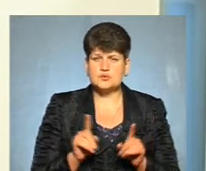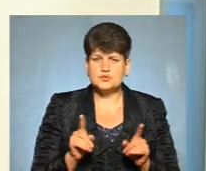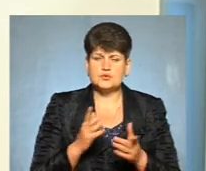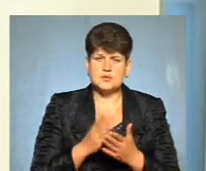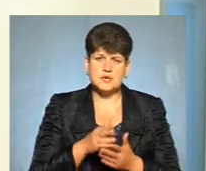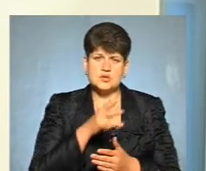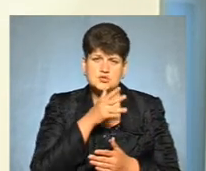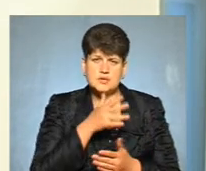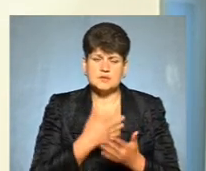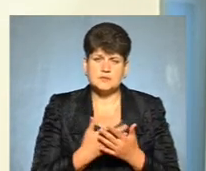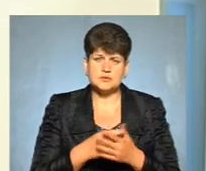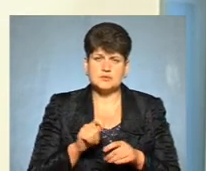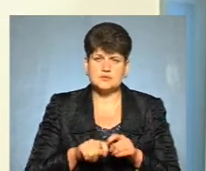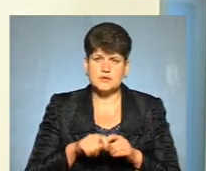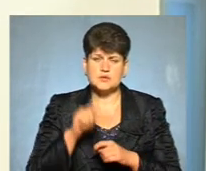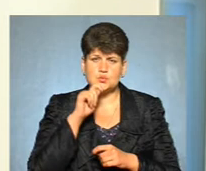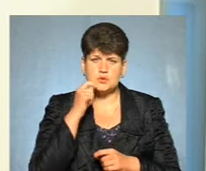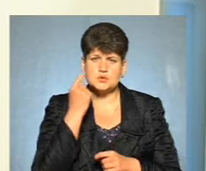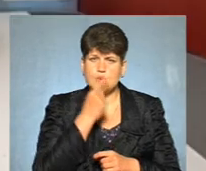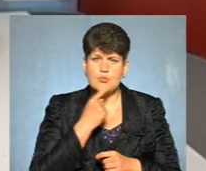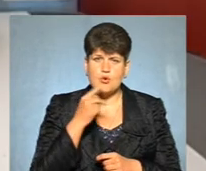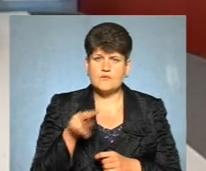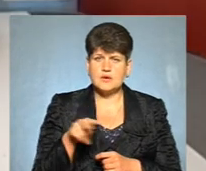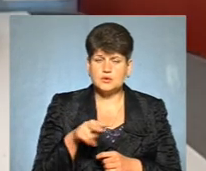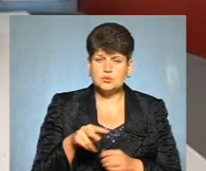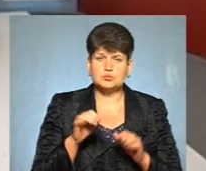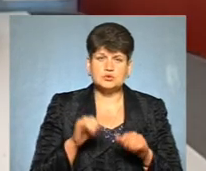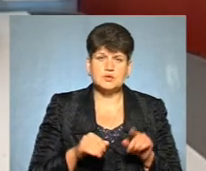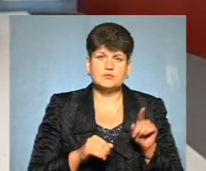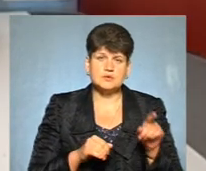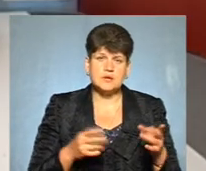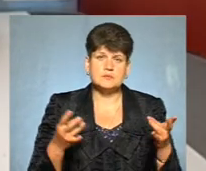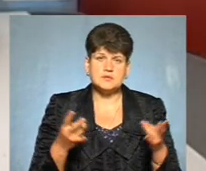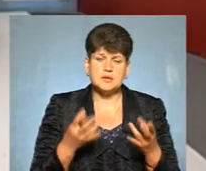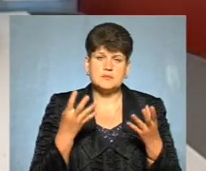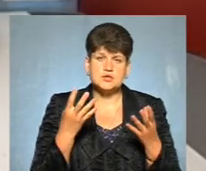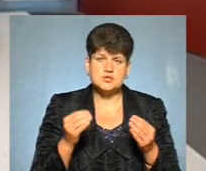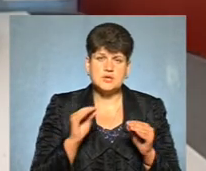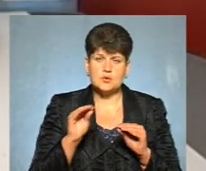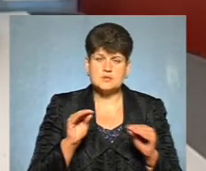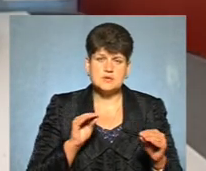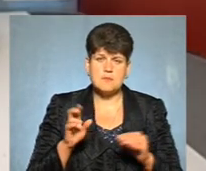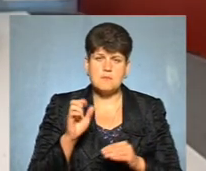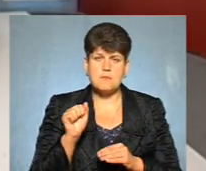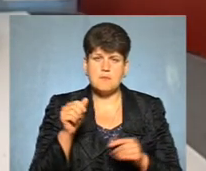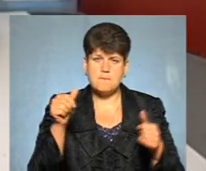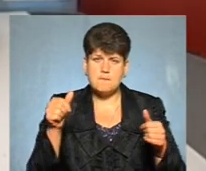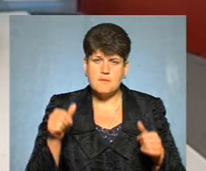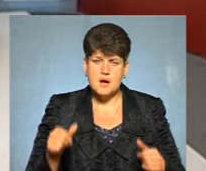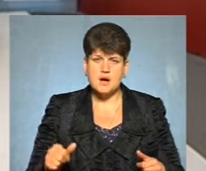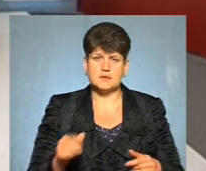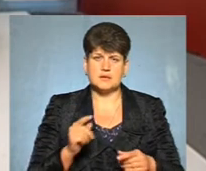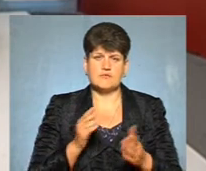час, до тестування з української мови і літератури, і, можливо, там треба ще розставити банери, розклеїти